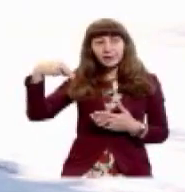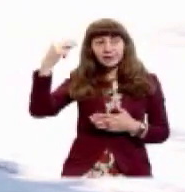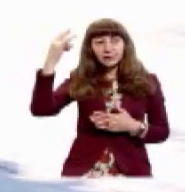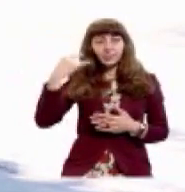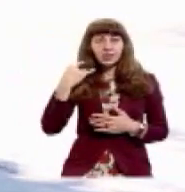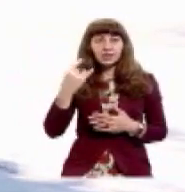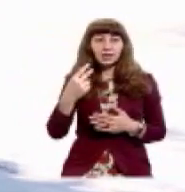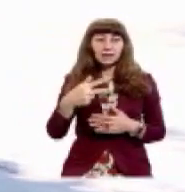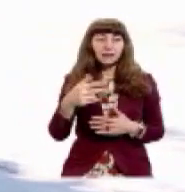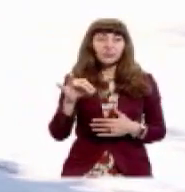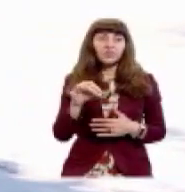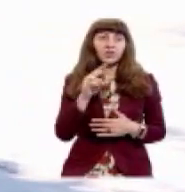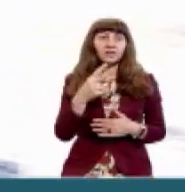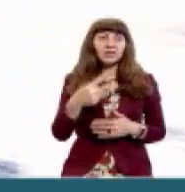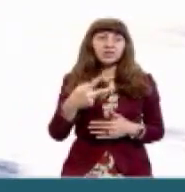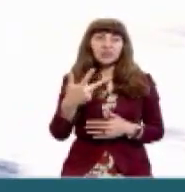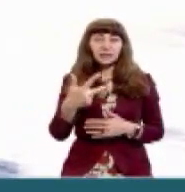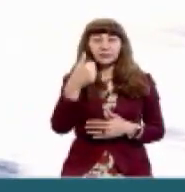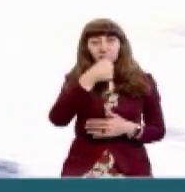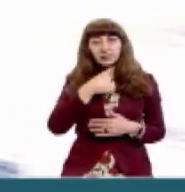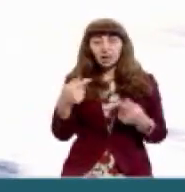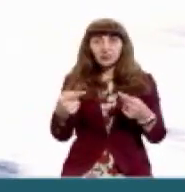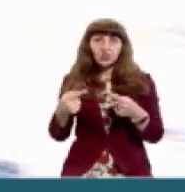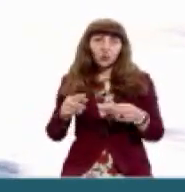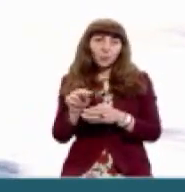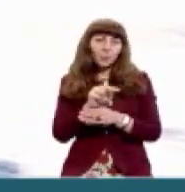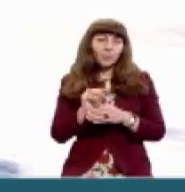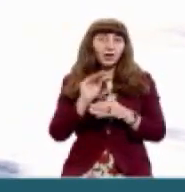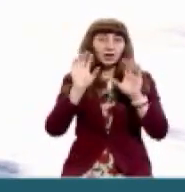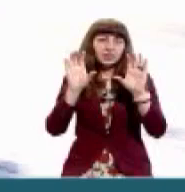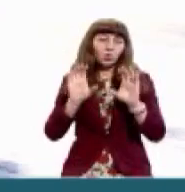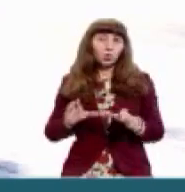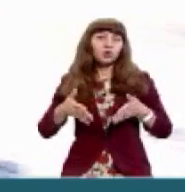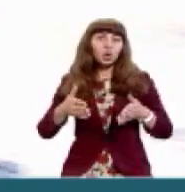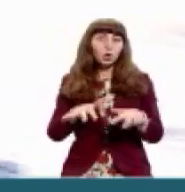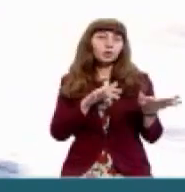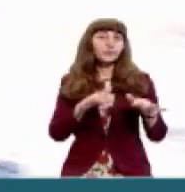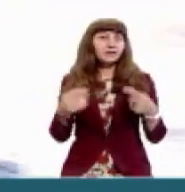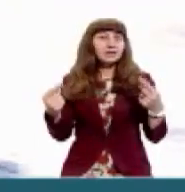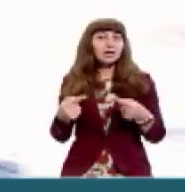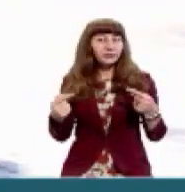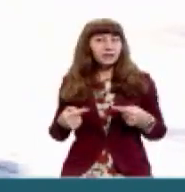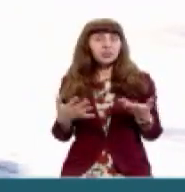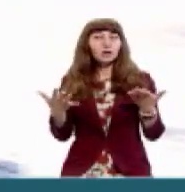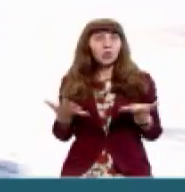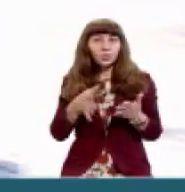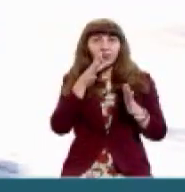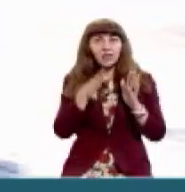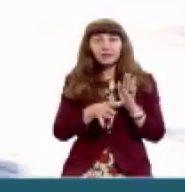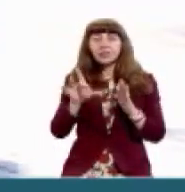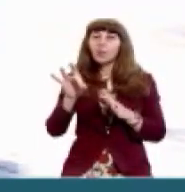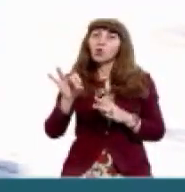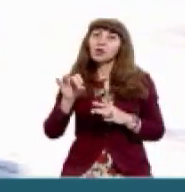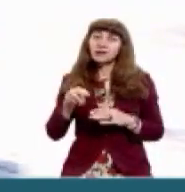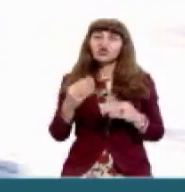государства 30 июня 2023 года, согласно которым внесены поправки в закон о дорожном движении, согласно которым электрический